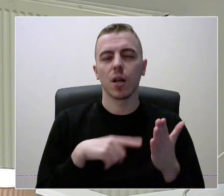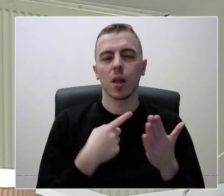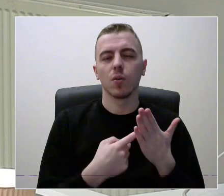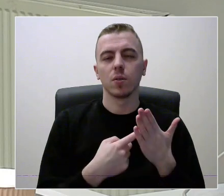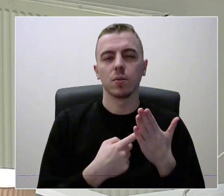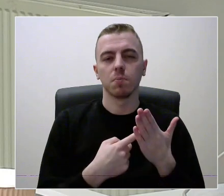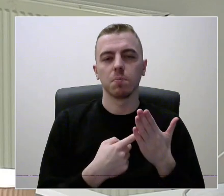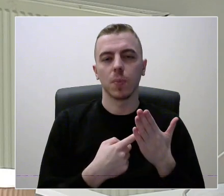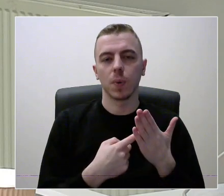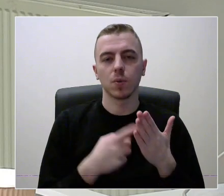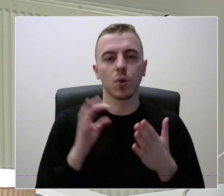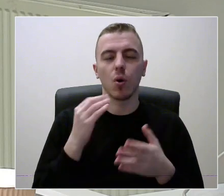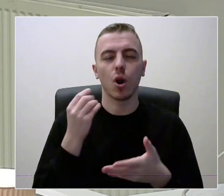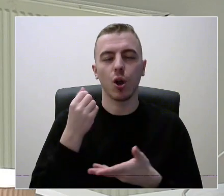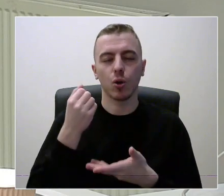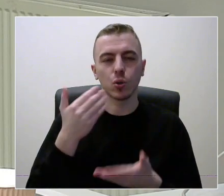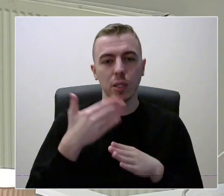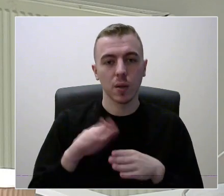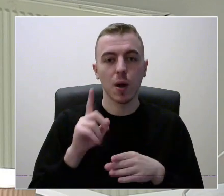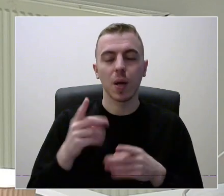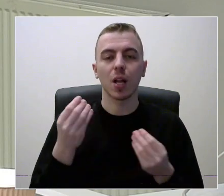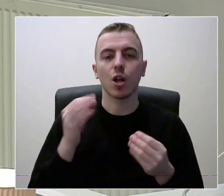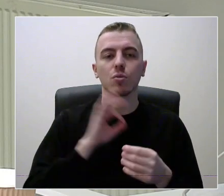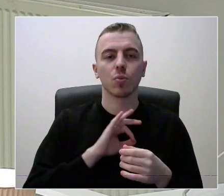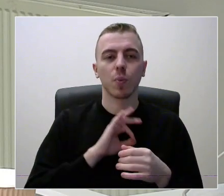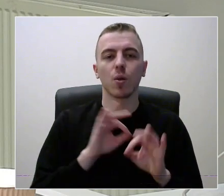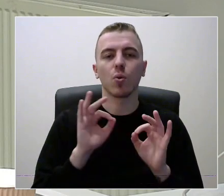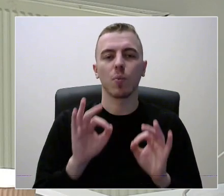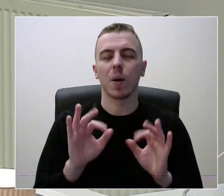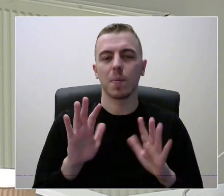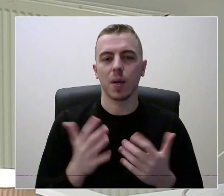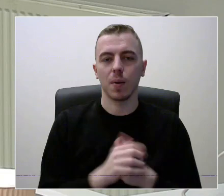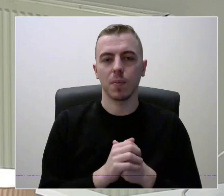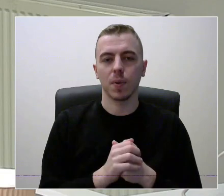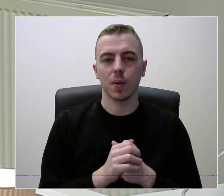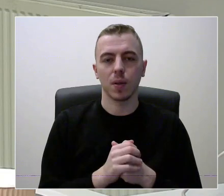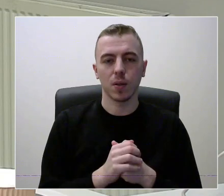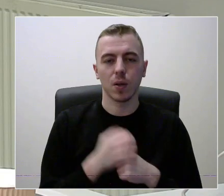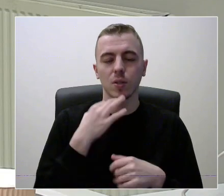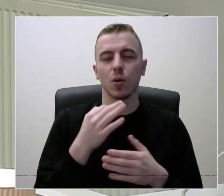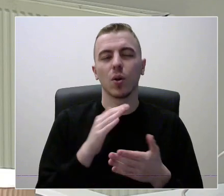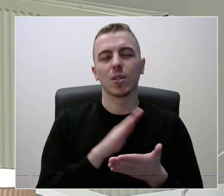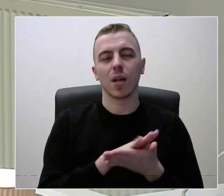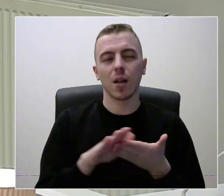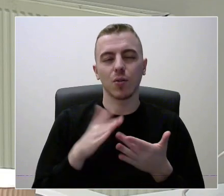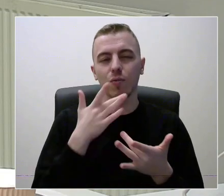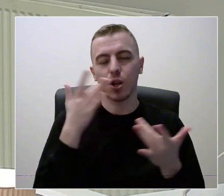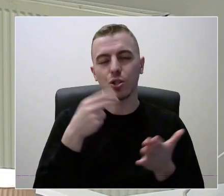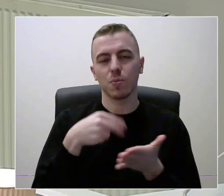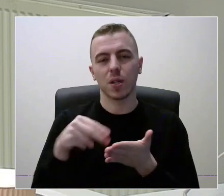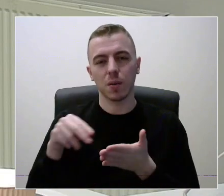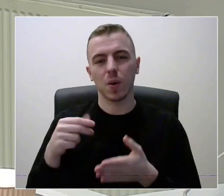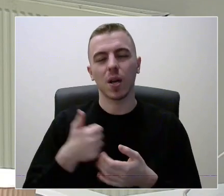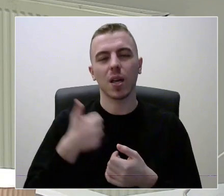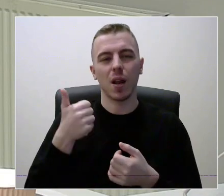pačių lėšų skirimo, bet ir kaip tos lėšos panaudojamos. Tai vėlgi grįžtam prie skaidrių viešųjų pirkimų, prie geresnės